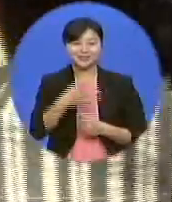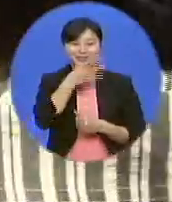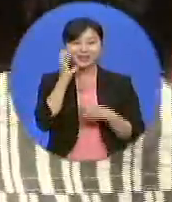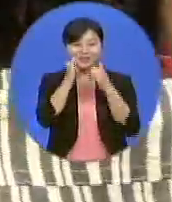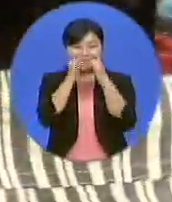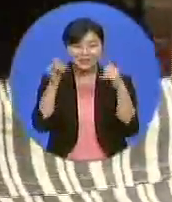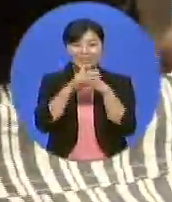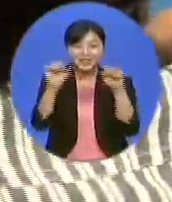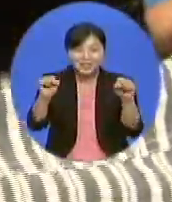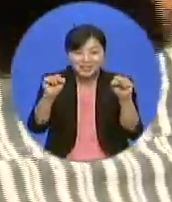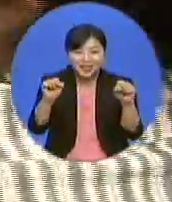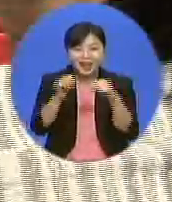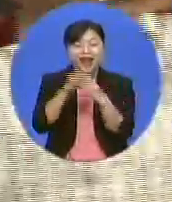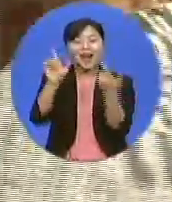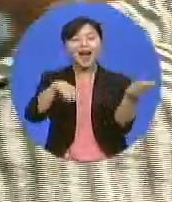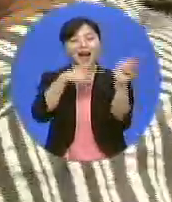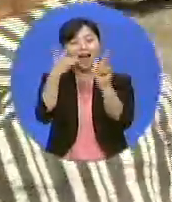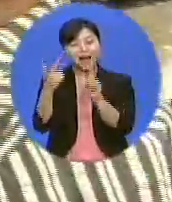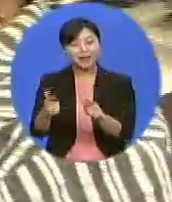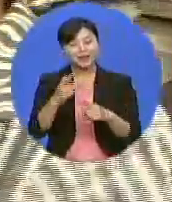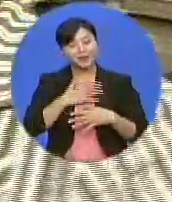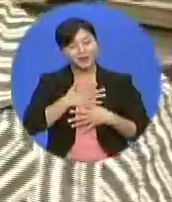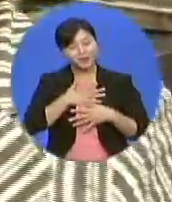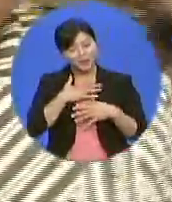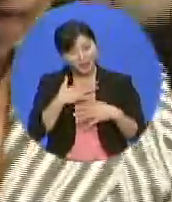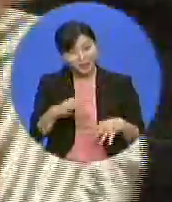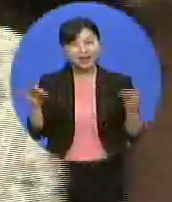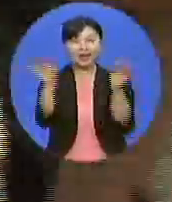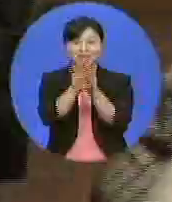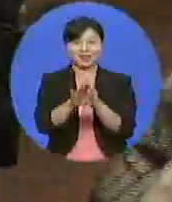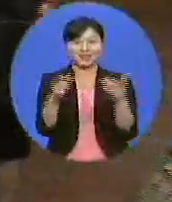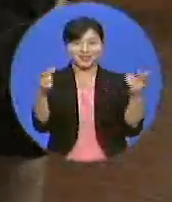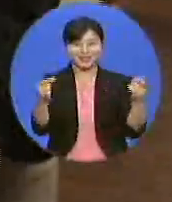어르신들의 인사에 하루의 피로가 금세 사라진다.